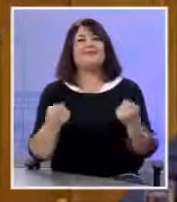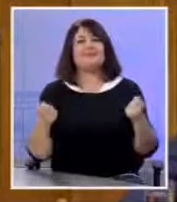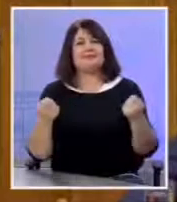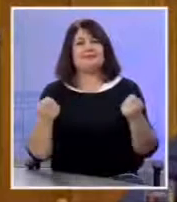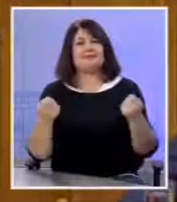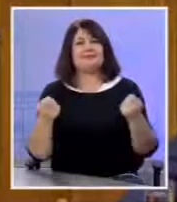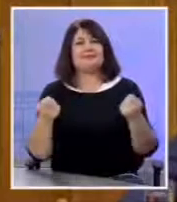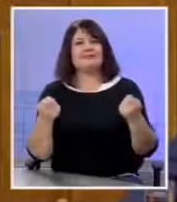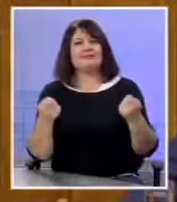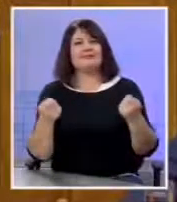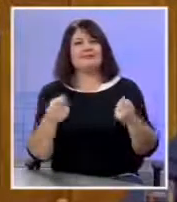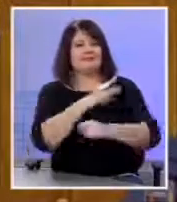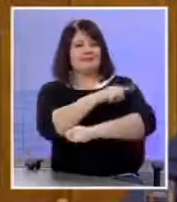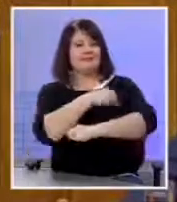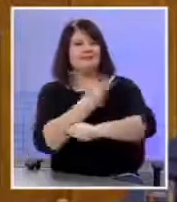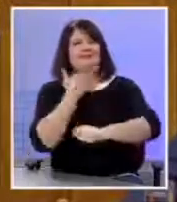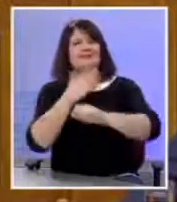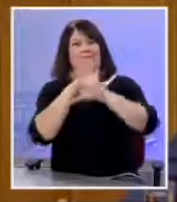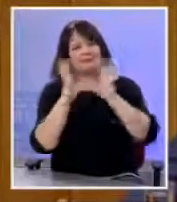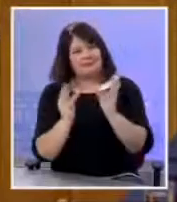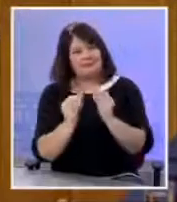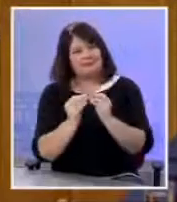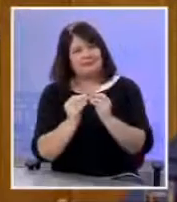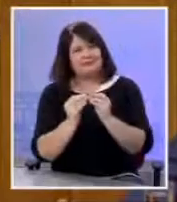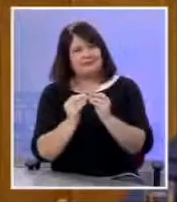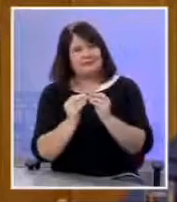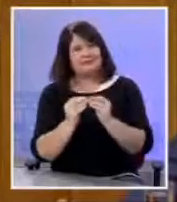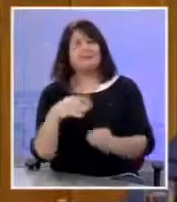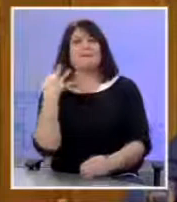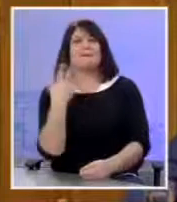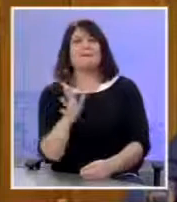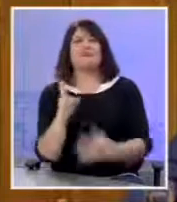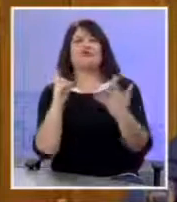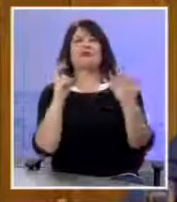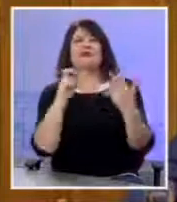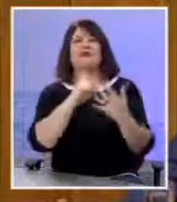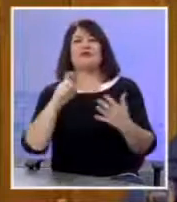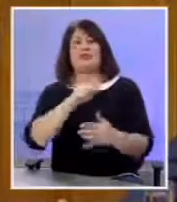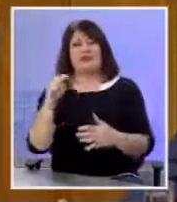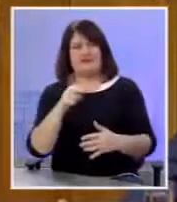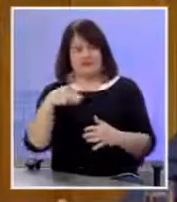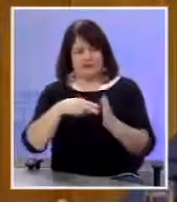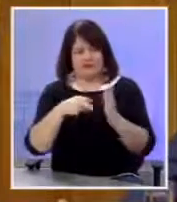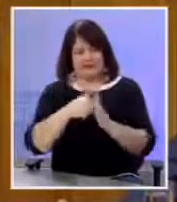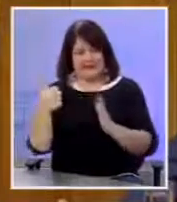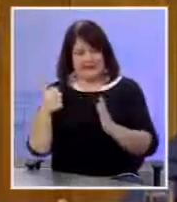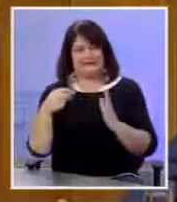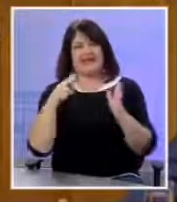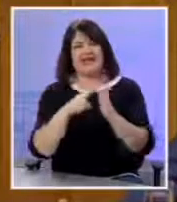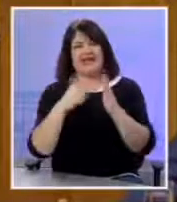στην ενδονοσοκομιακή δαπάνη. Για το 2016, 570 εκατομμύρια ευρώ. Για το